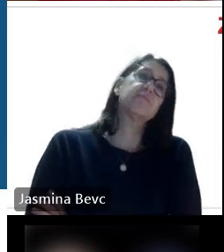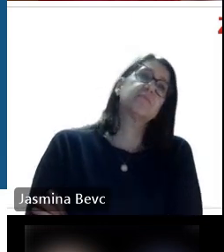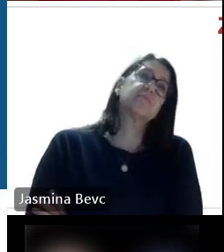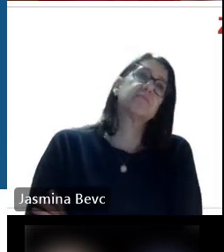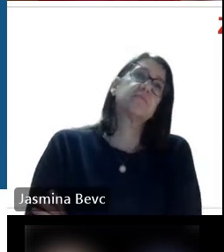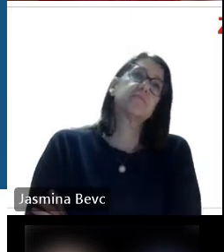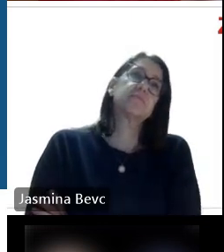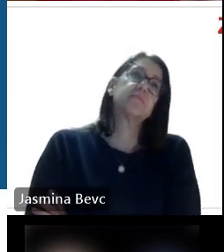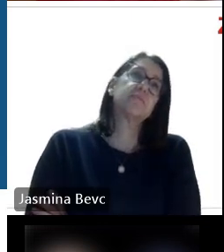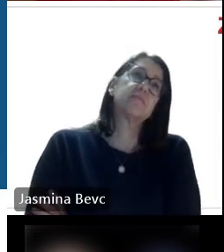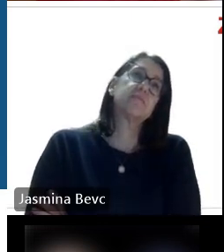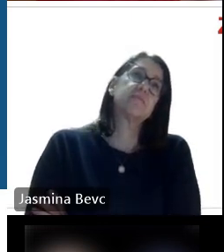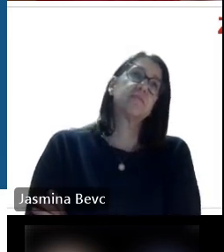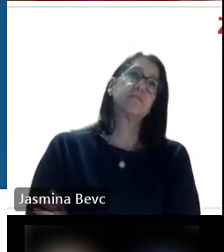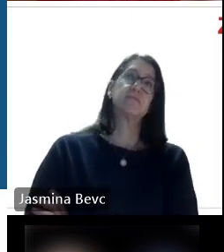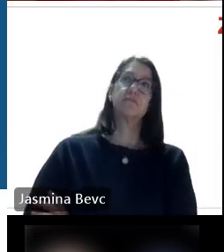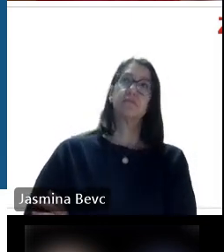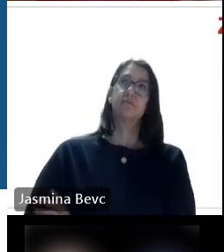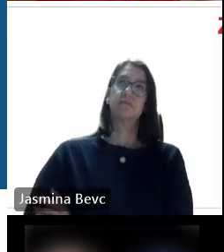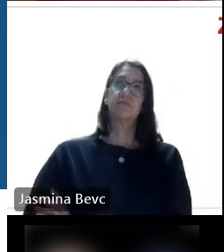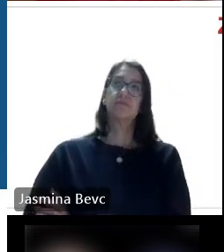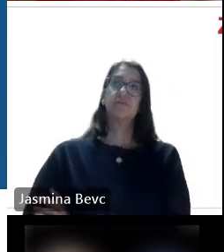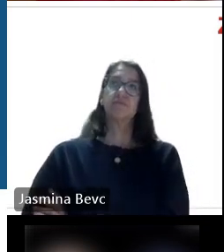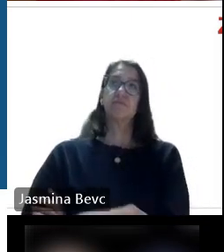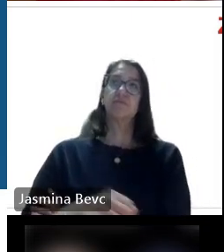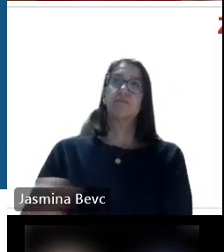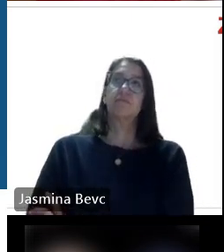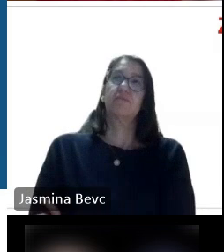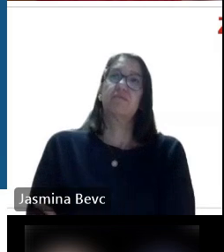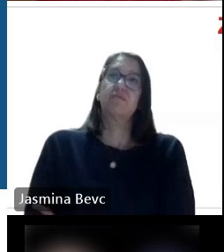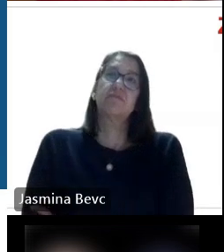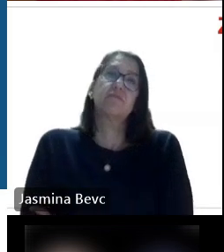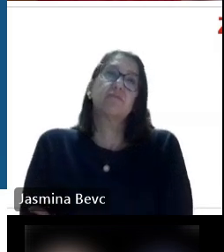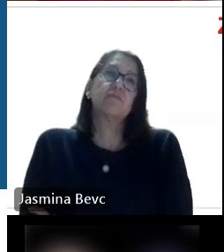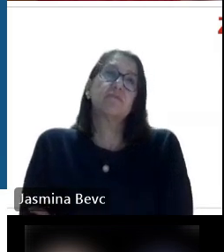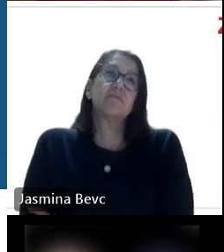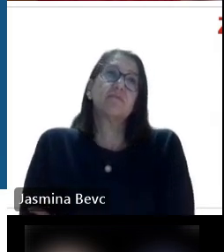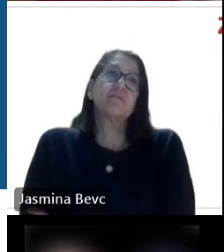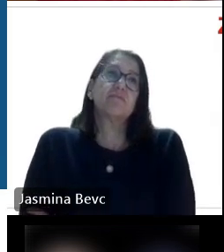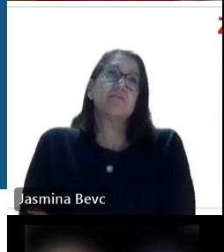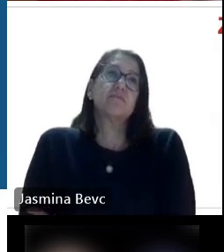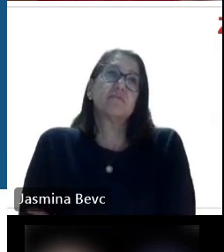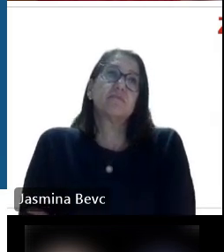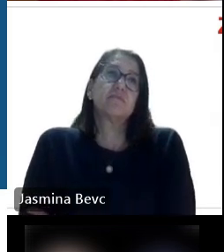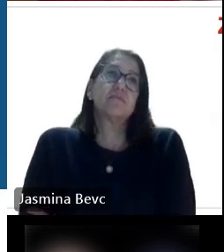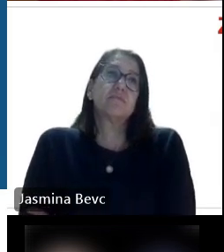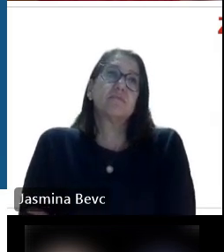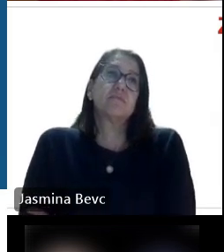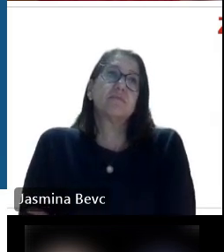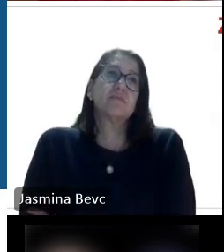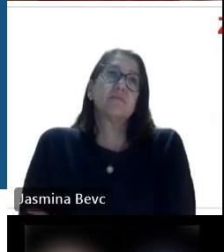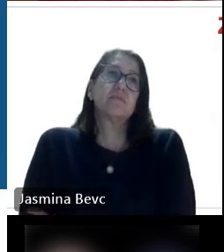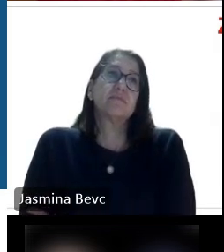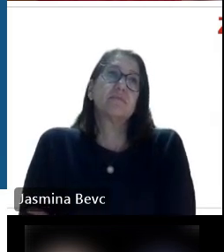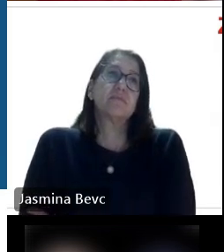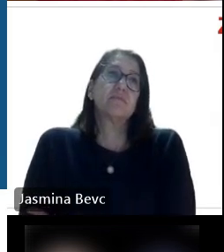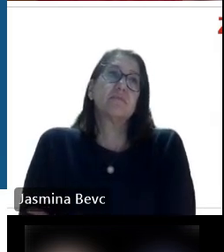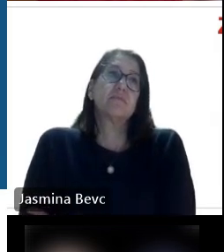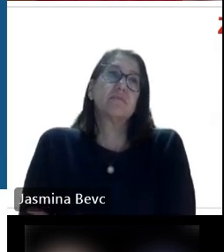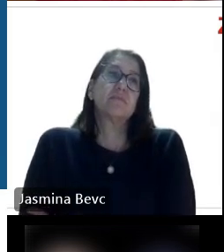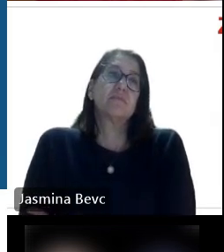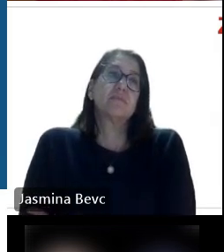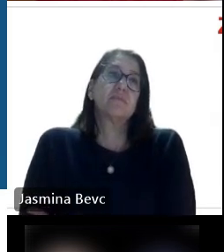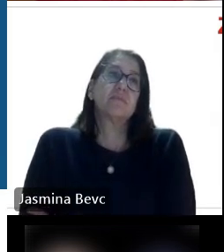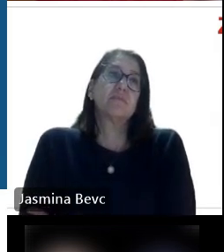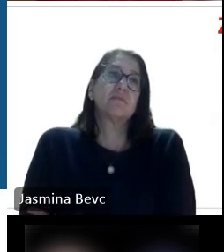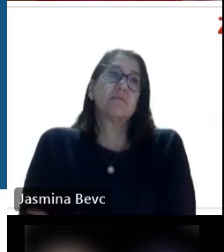ogrevalnega sistema, da utali uparjalnik. To je najbolj kritična zadeva pri toplotnih črpalkah zrak, voda.